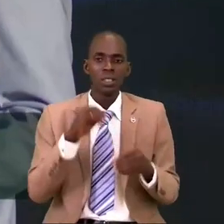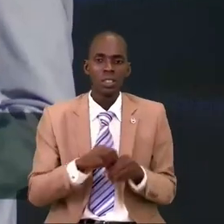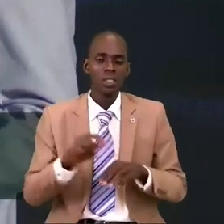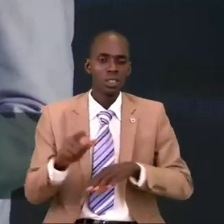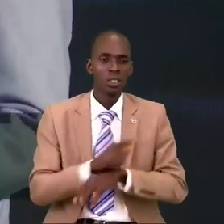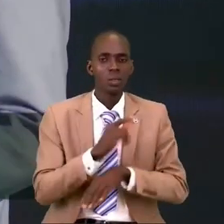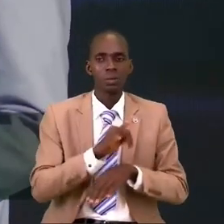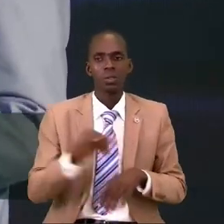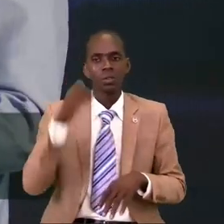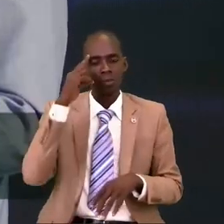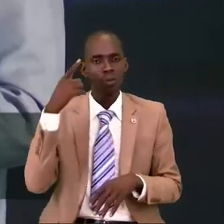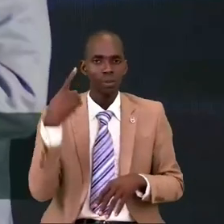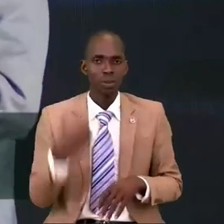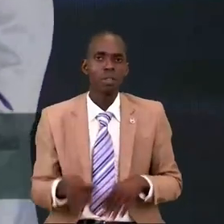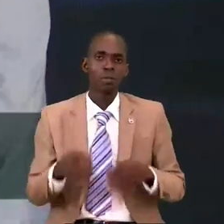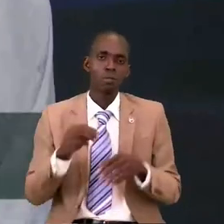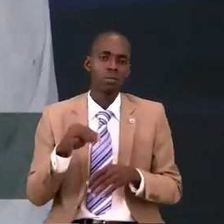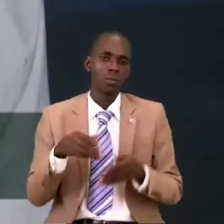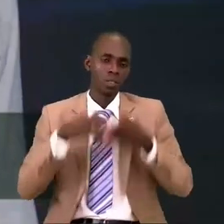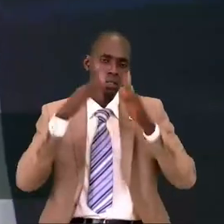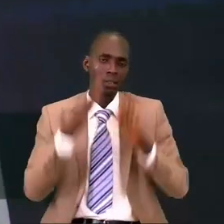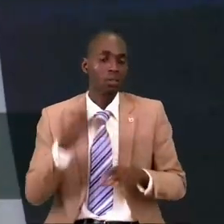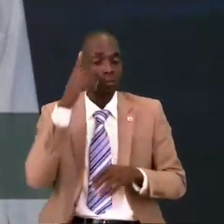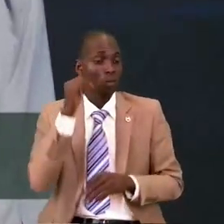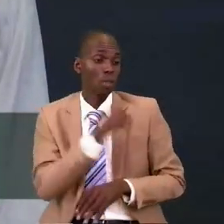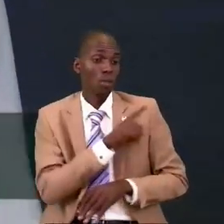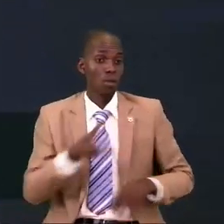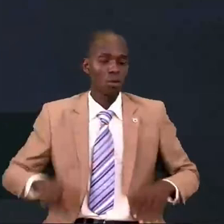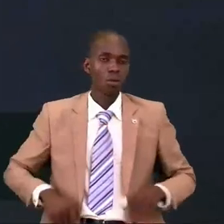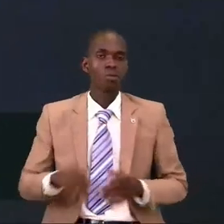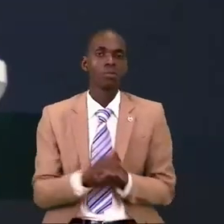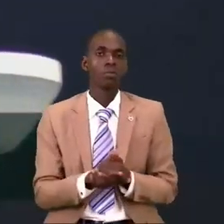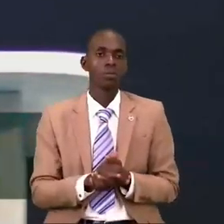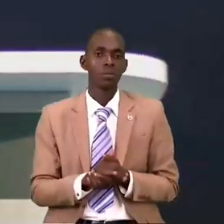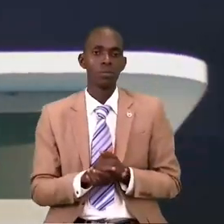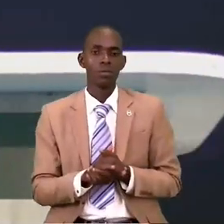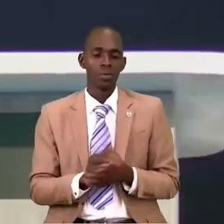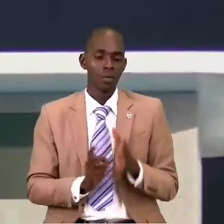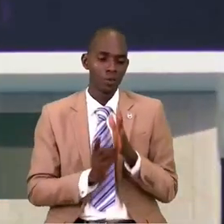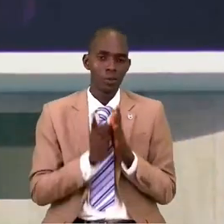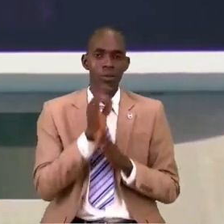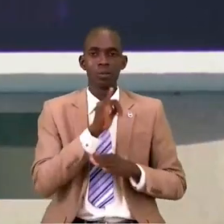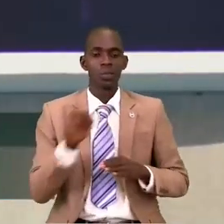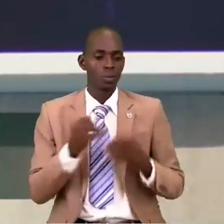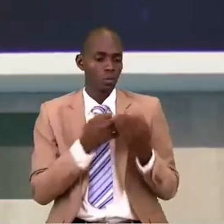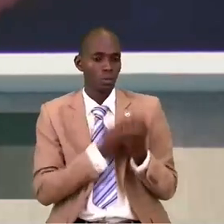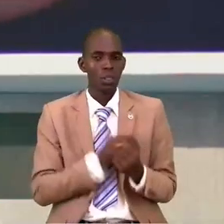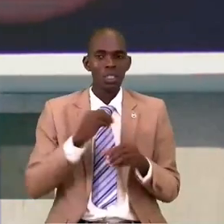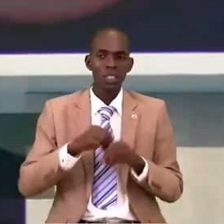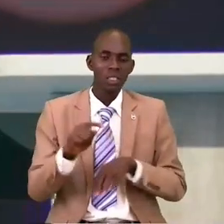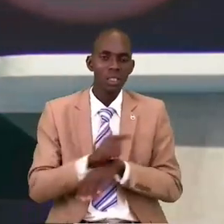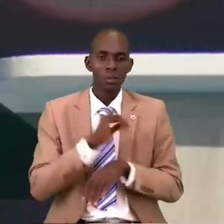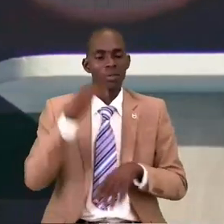Cultiver le courage en œuvrant pour le maître. Le courage